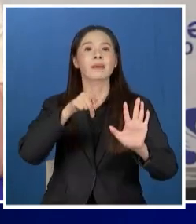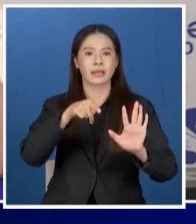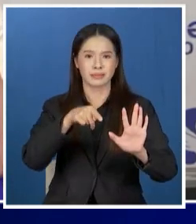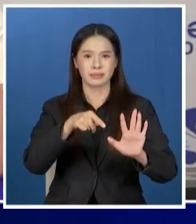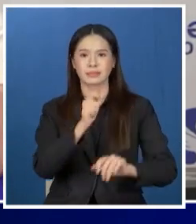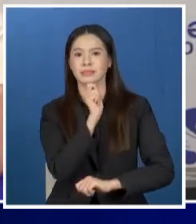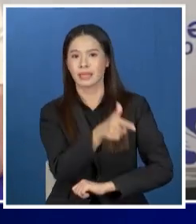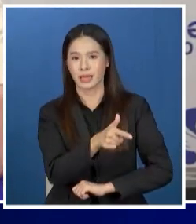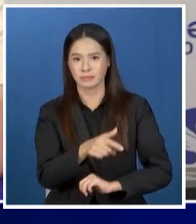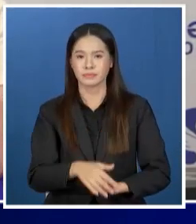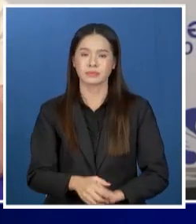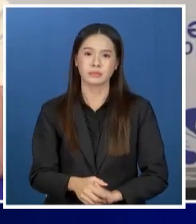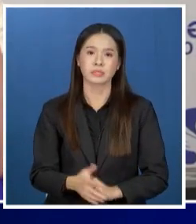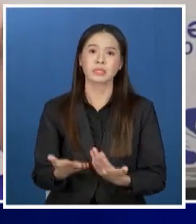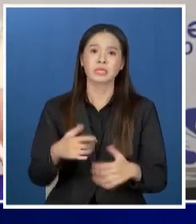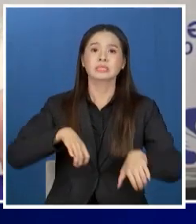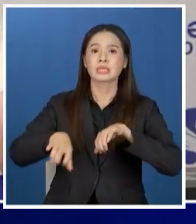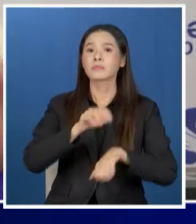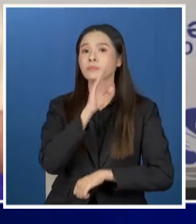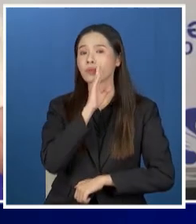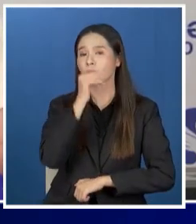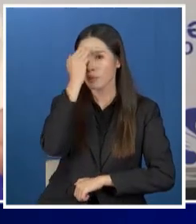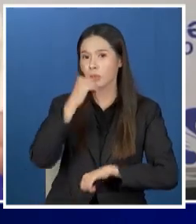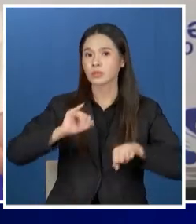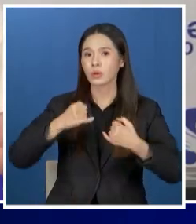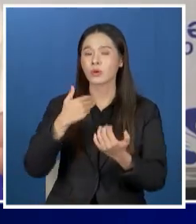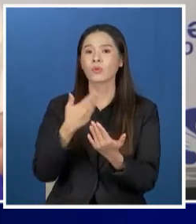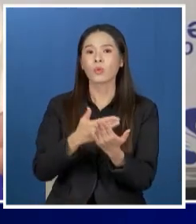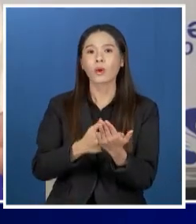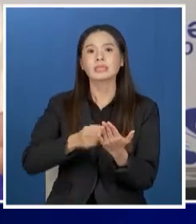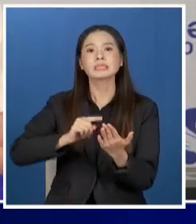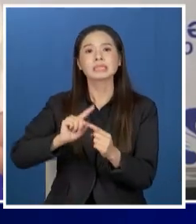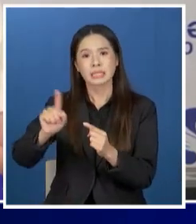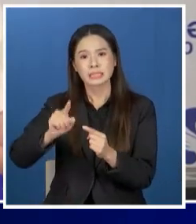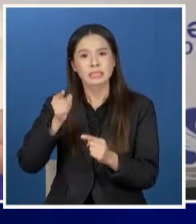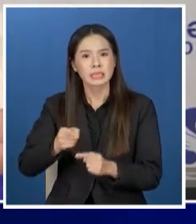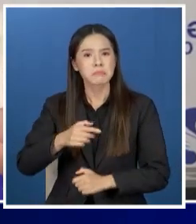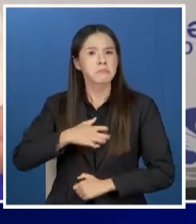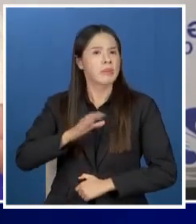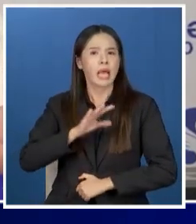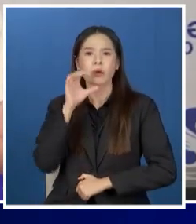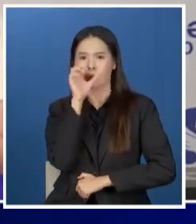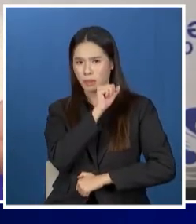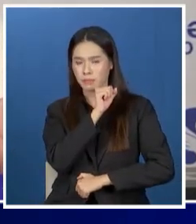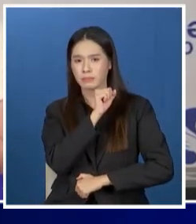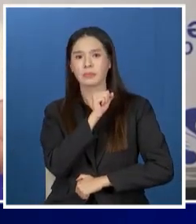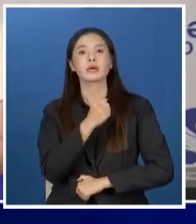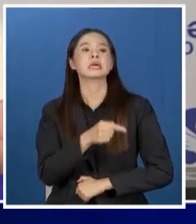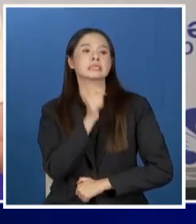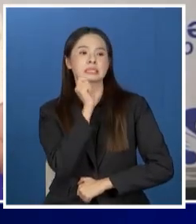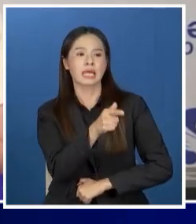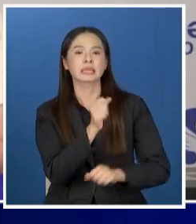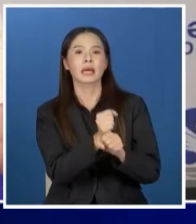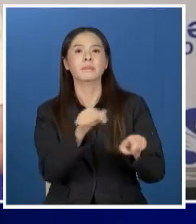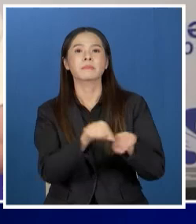าทแต่ยืนยันอย่างนึงว่า1มันเป็นการจัดฉากเพราะเจ้าของรางวัลตัวจริงไม่ต้องการเปิดเผยตัวนะเลยจ้างคุณเอกมาท